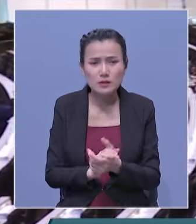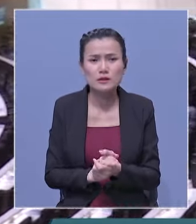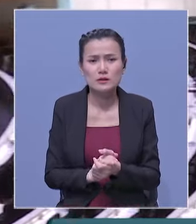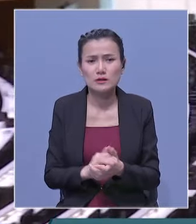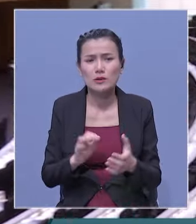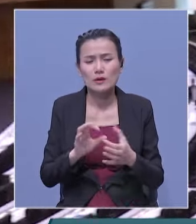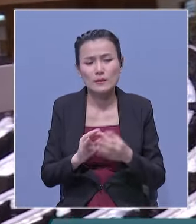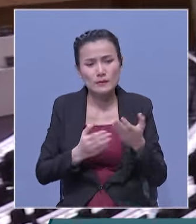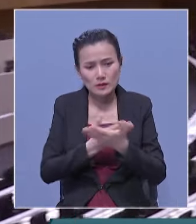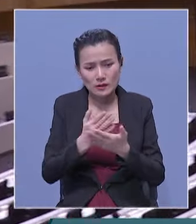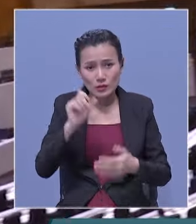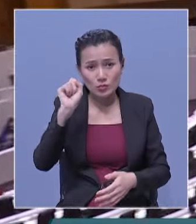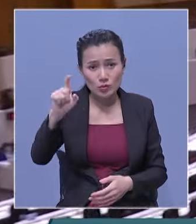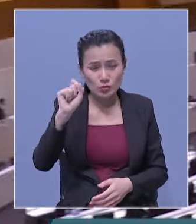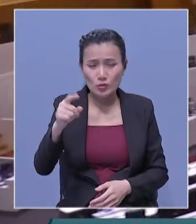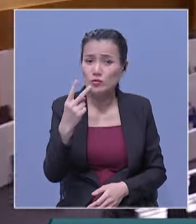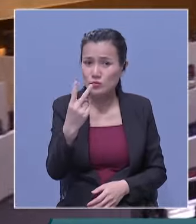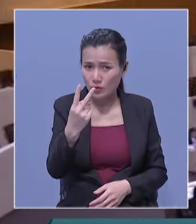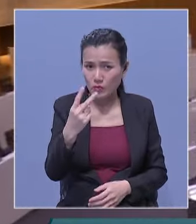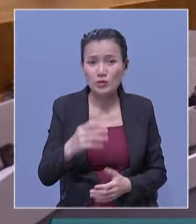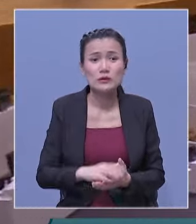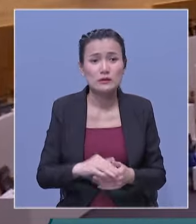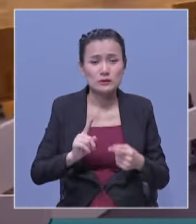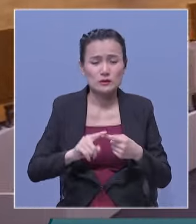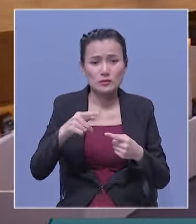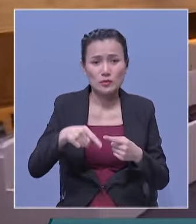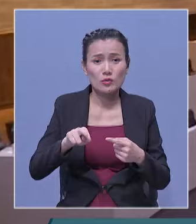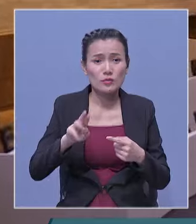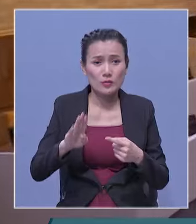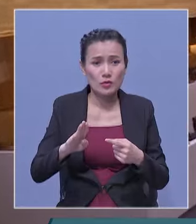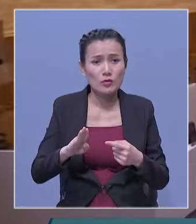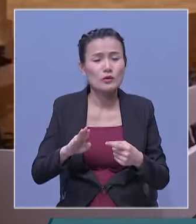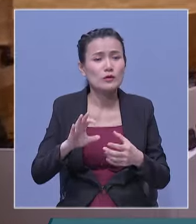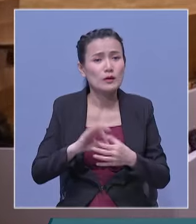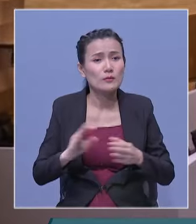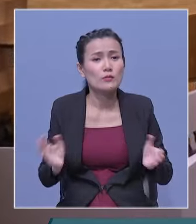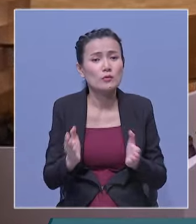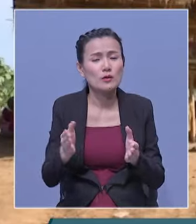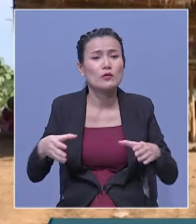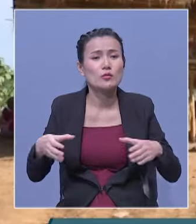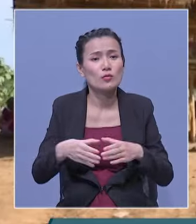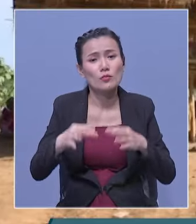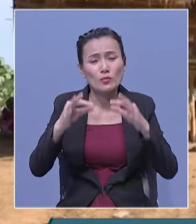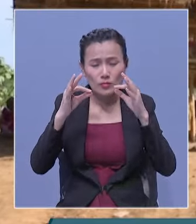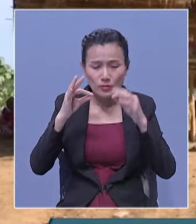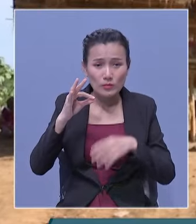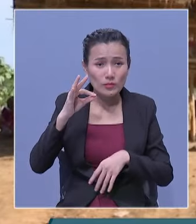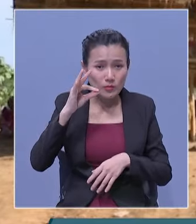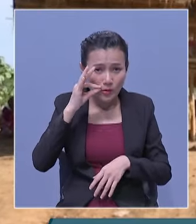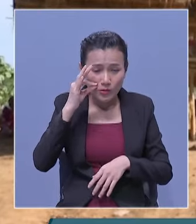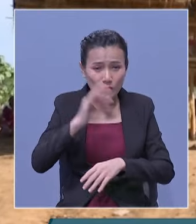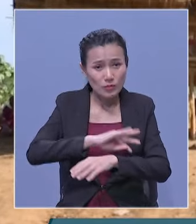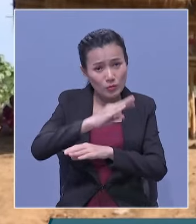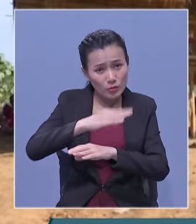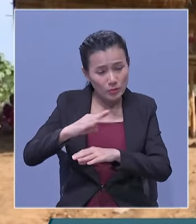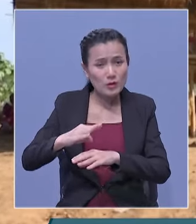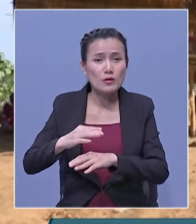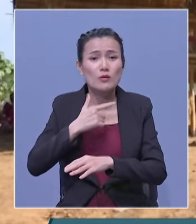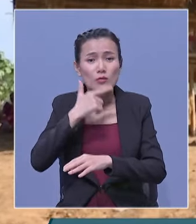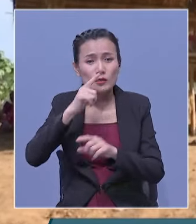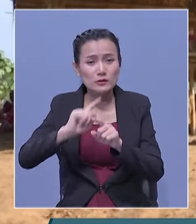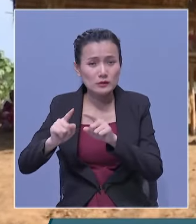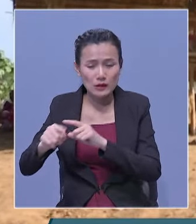ณาเรื่องด่วน2เรื่องก็คือร่างพระราชบัญญัติคุ้มครองและส่งเสริมวิถีชีวิตกลุ่มชาติพันธุ์ที่คณะรัฐมนตรีเป็นผู้เสนอและร่